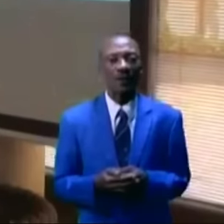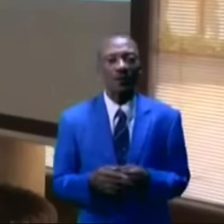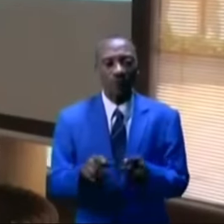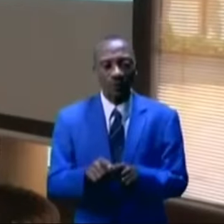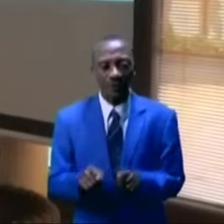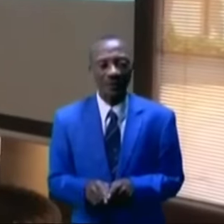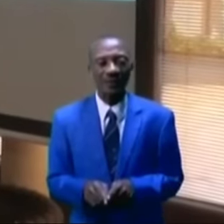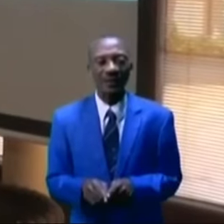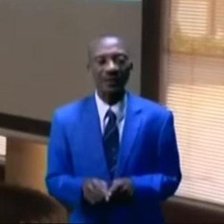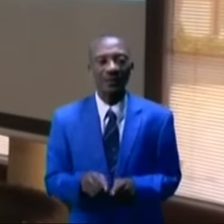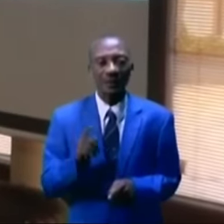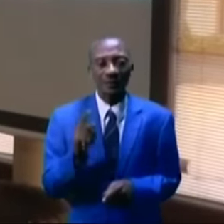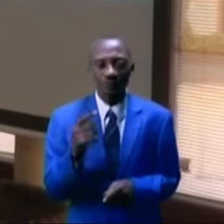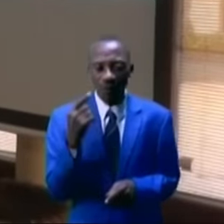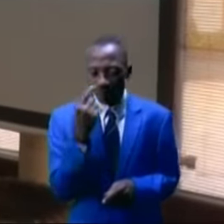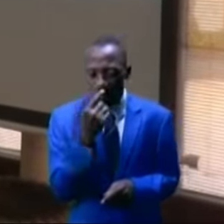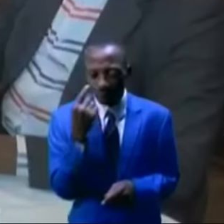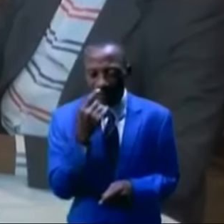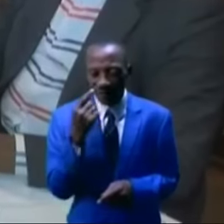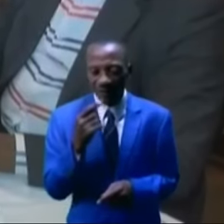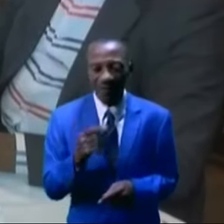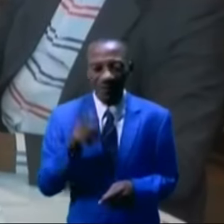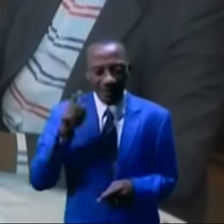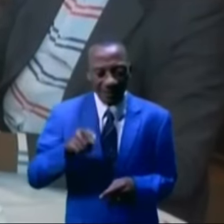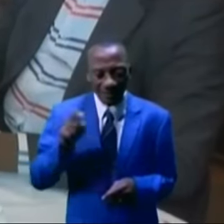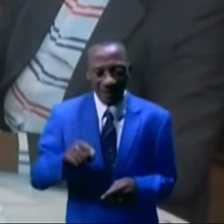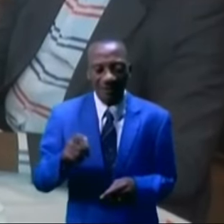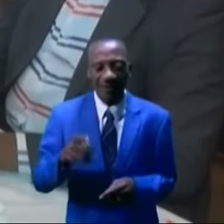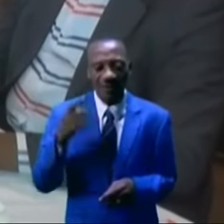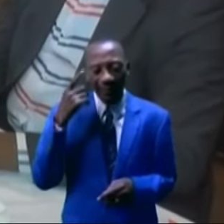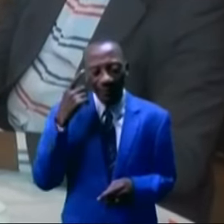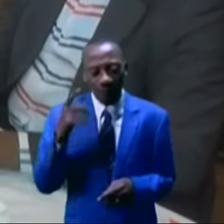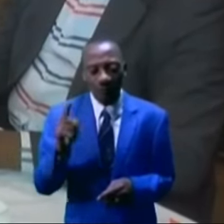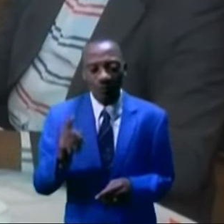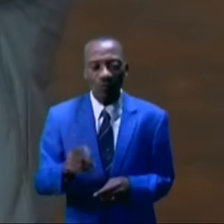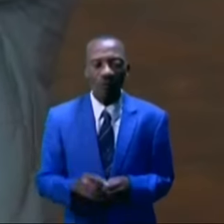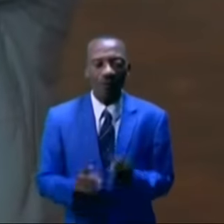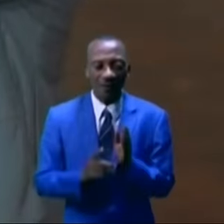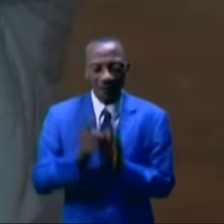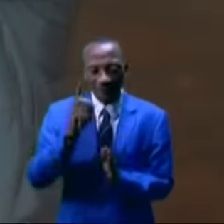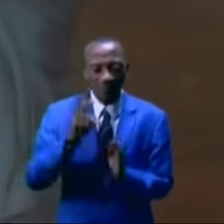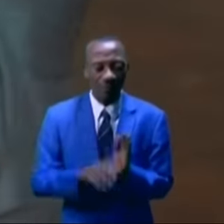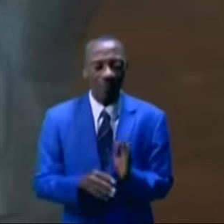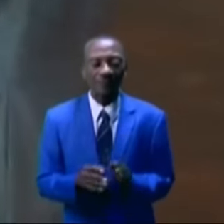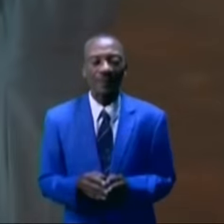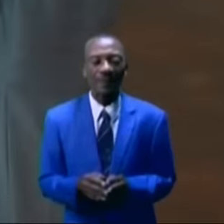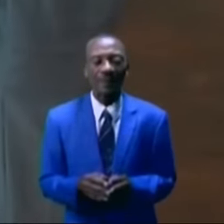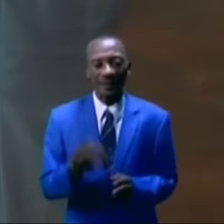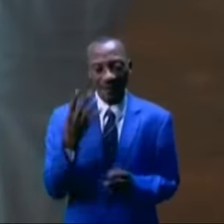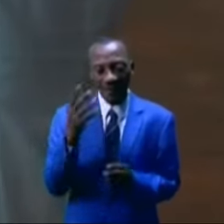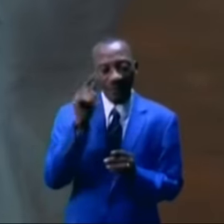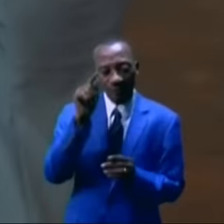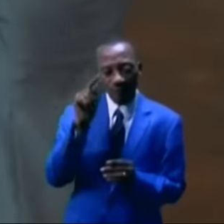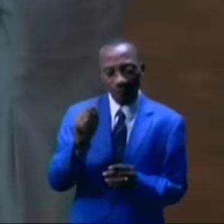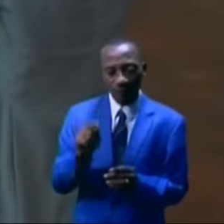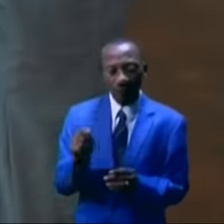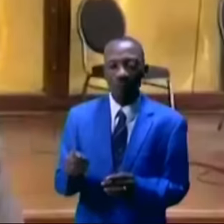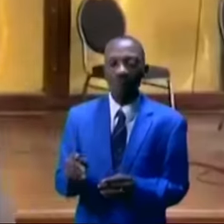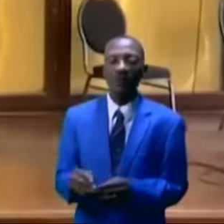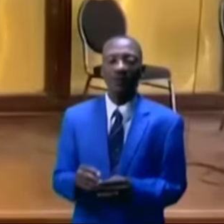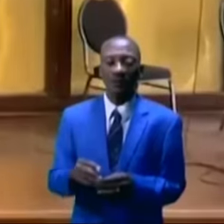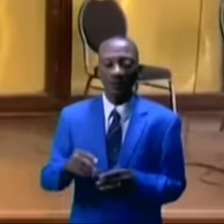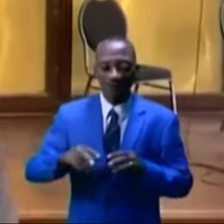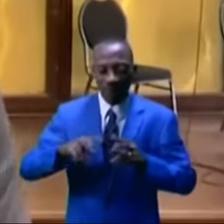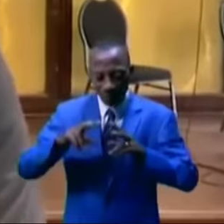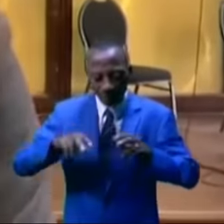ITIE 4.8 sur la ponctualité des données à publier avant le 31 décembre 2024. Le